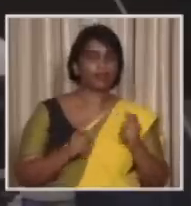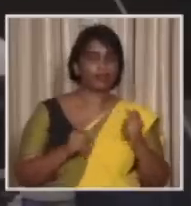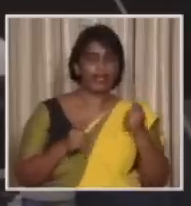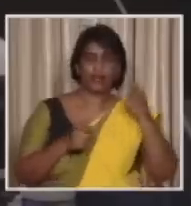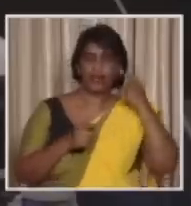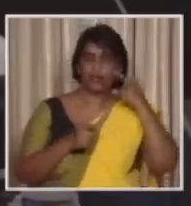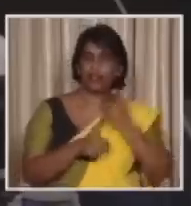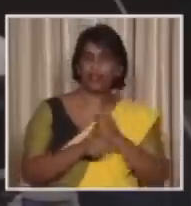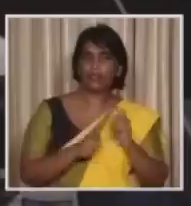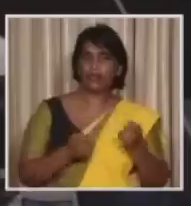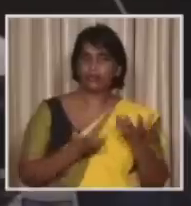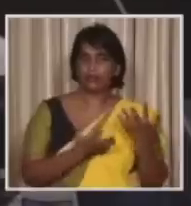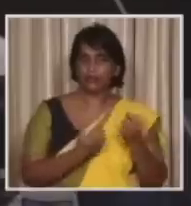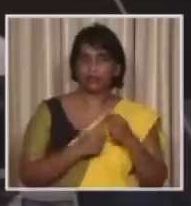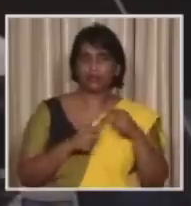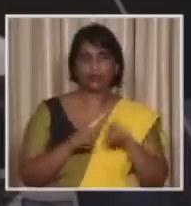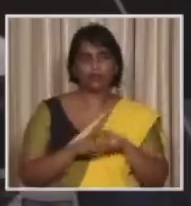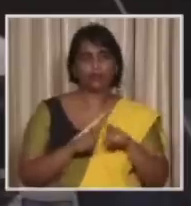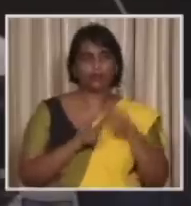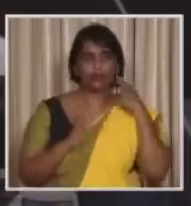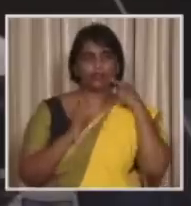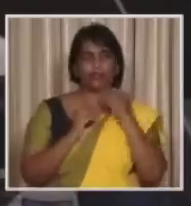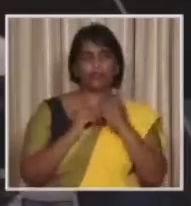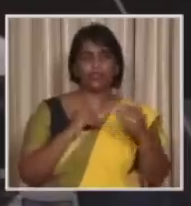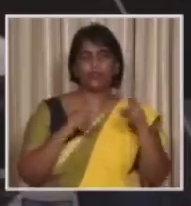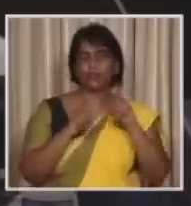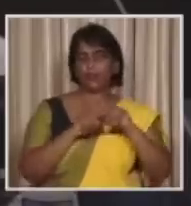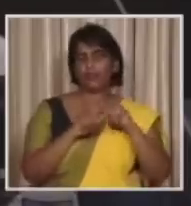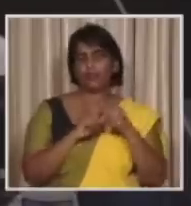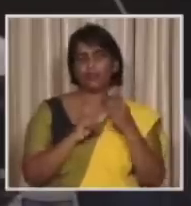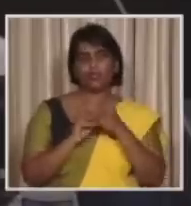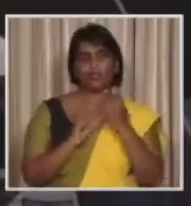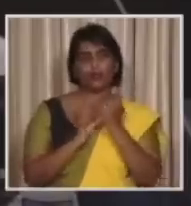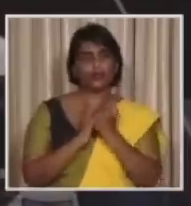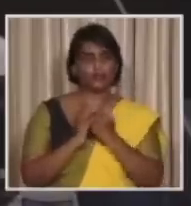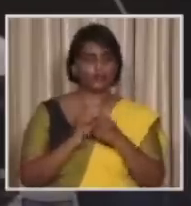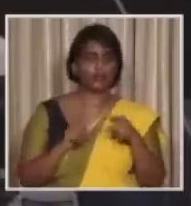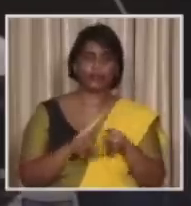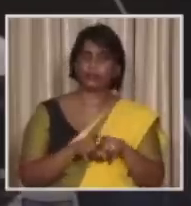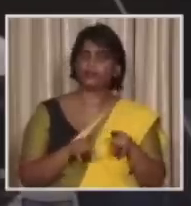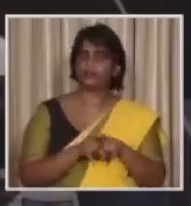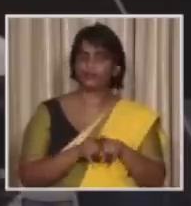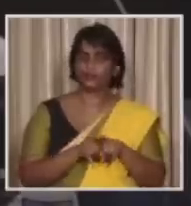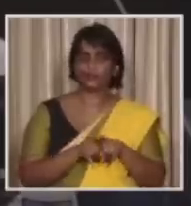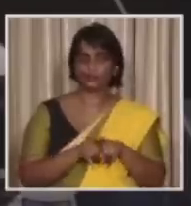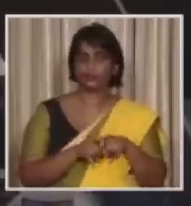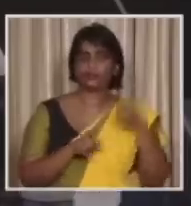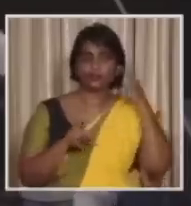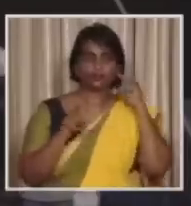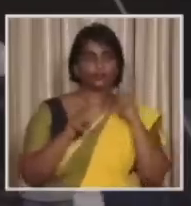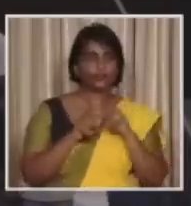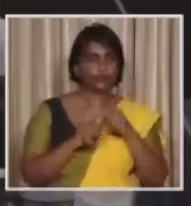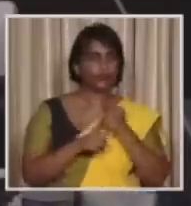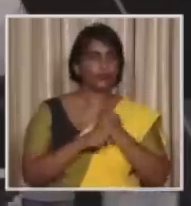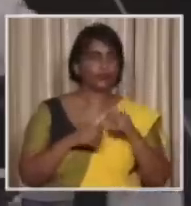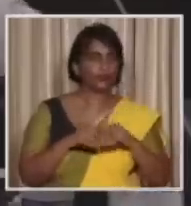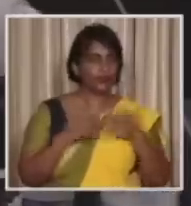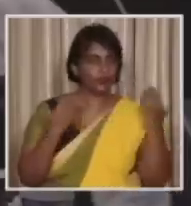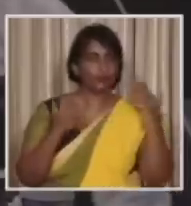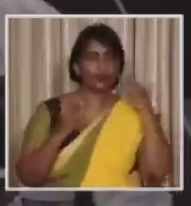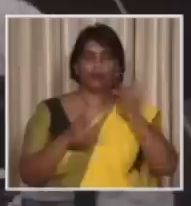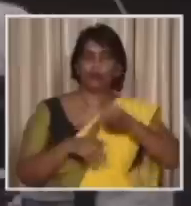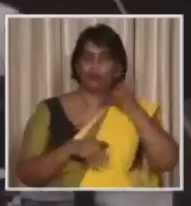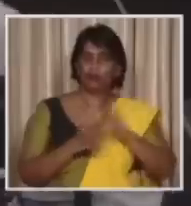කරලා පරිභෝජනයට ගන්න. ඒ අවුරුදු 21කට පස්සෙත් අපි තවම ඒ පිළිබඳ ගැසට් අනපනත් සම්මත